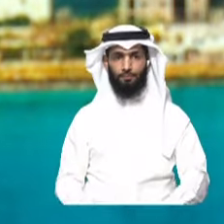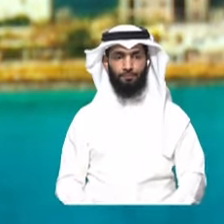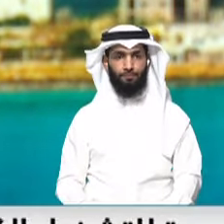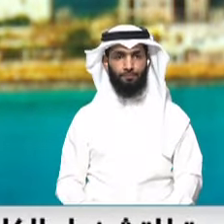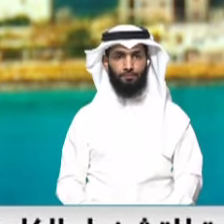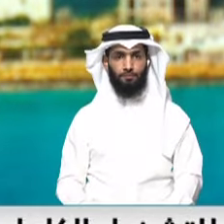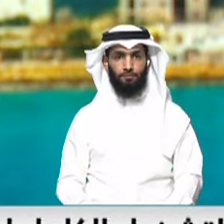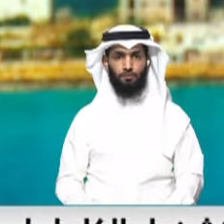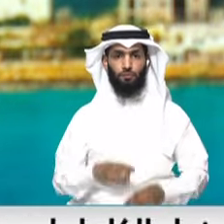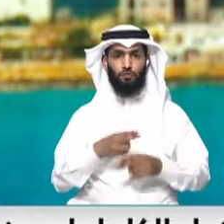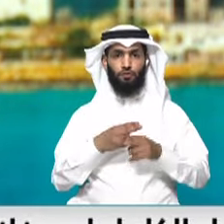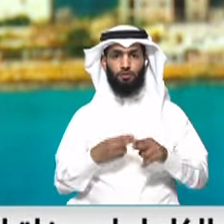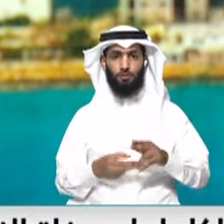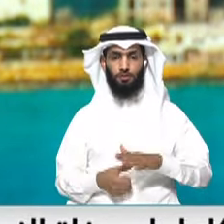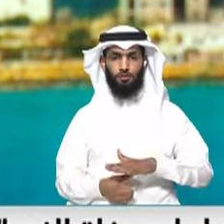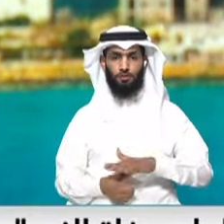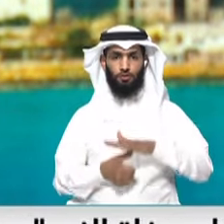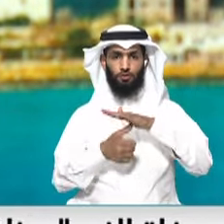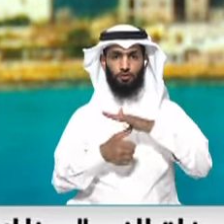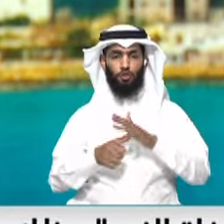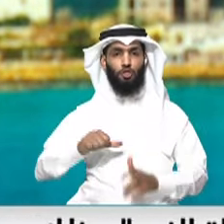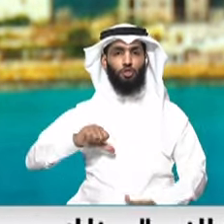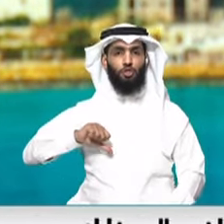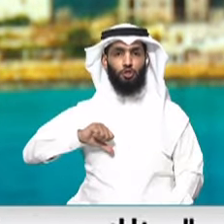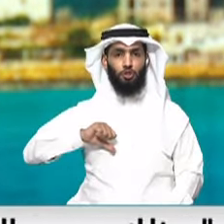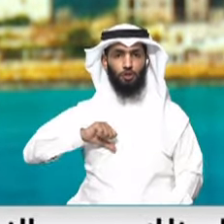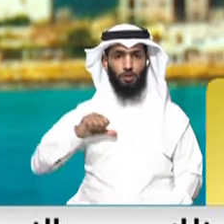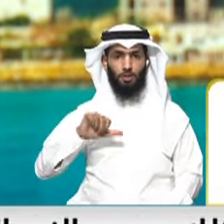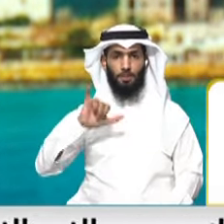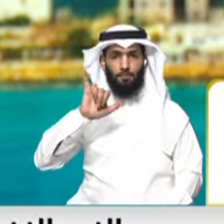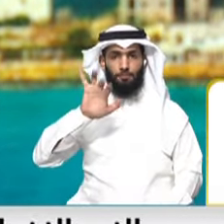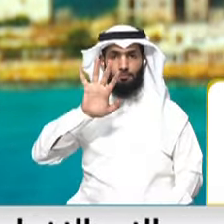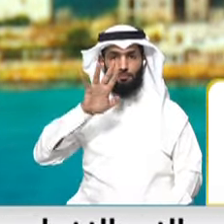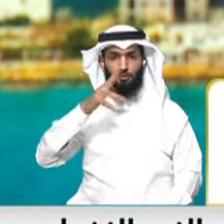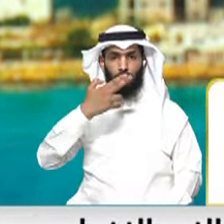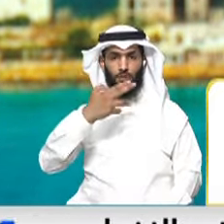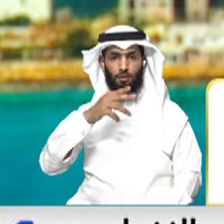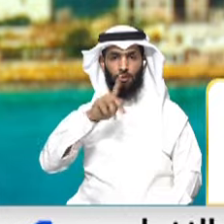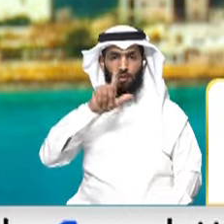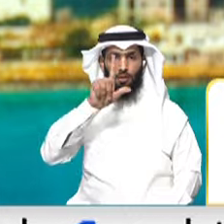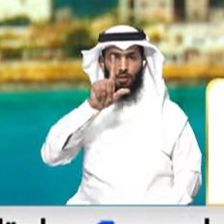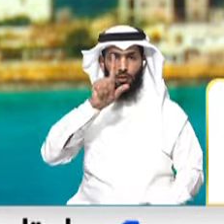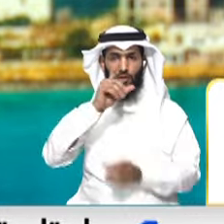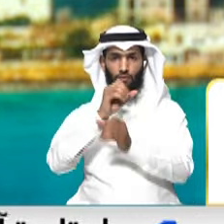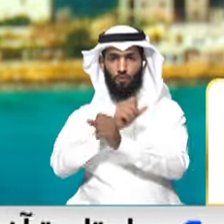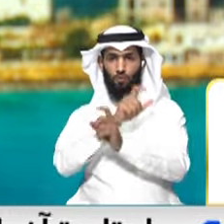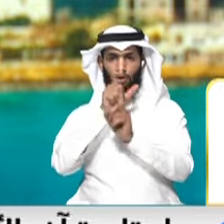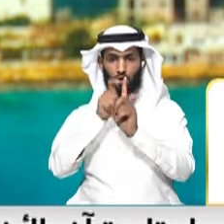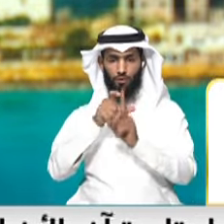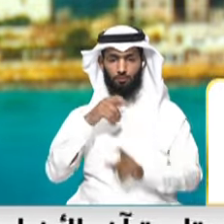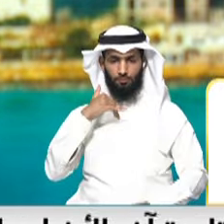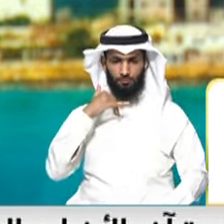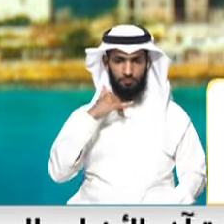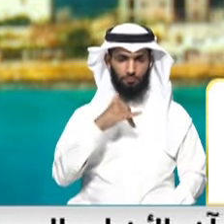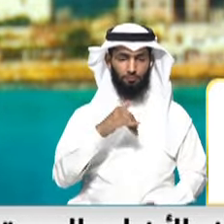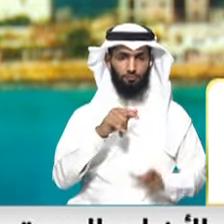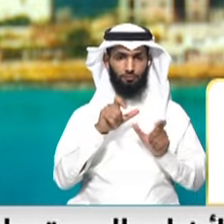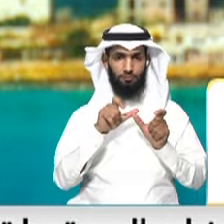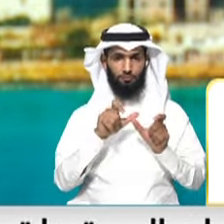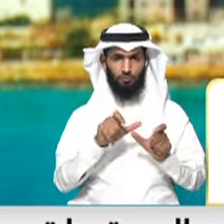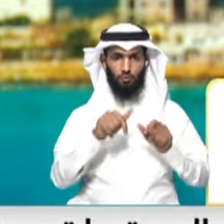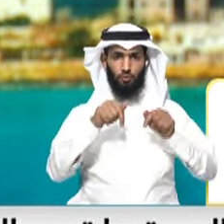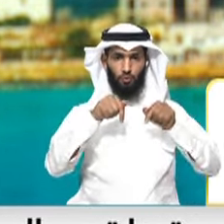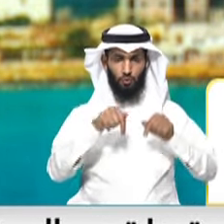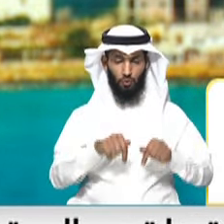تحت رعاية وحضور حضرة صاحب السمو أمير البلاد الشيخ مشعل الأحمد الجابر الصباح حفظه الله ورعاه، أقيمت